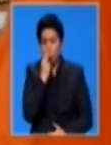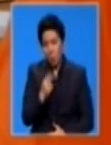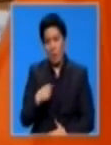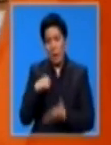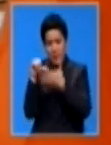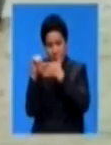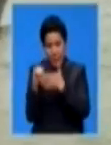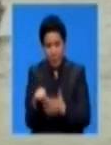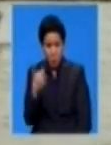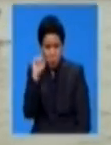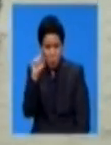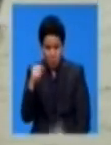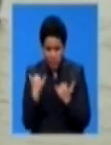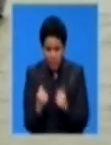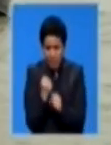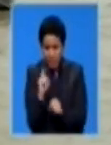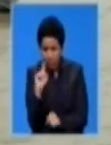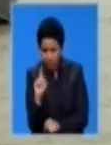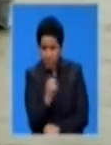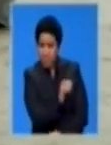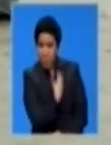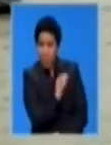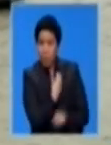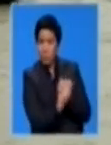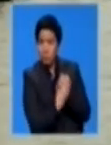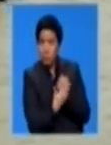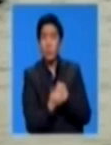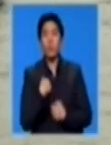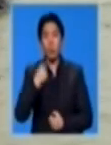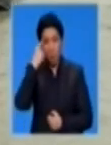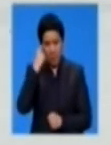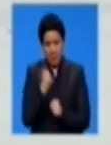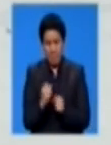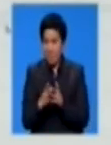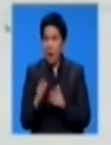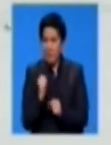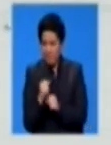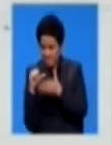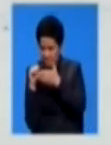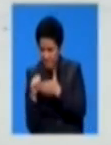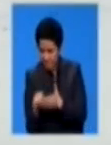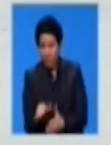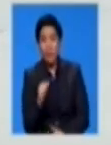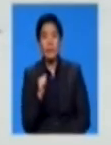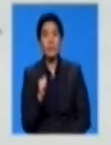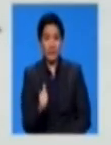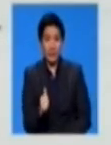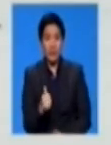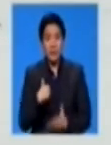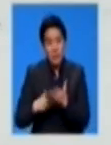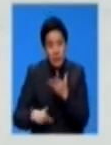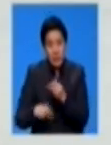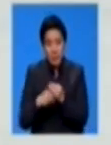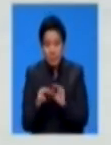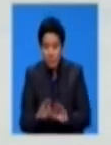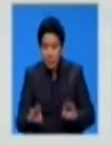ที่เร่งด่วนในระยะแรกให้มากที่สุดนะครับเราทำได้ให้มากที่สุดก็เป็นการดีแล้วทำเสริมในเรื่องที่มีความจำเป็นน